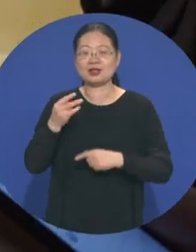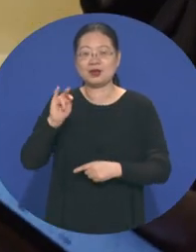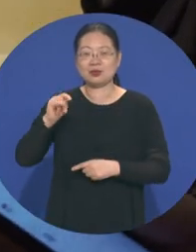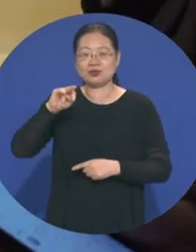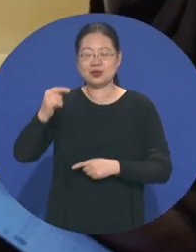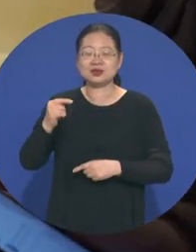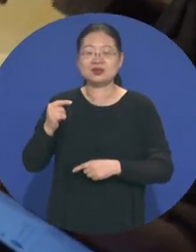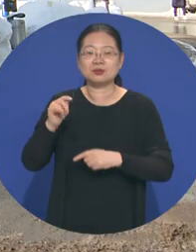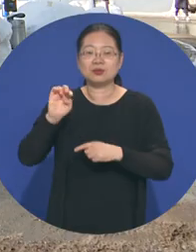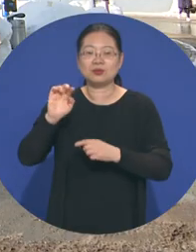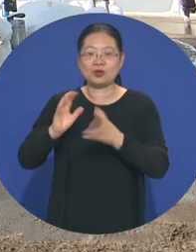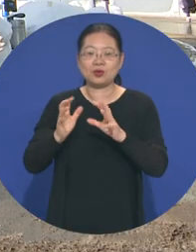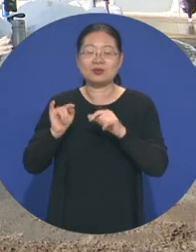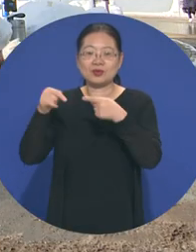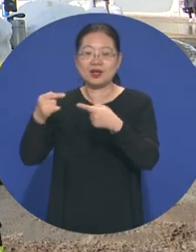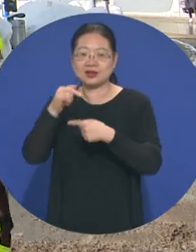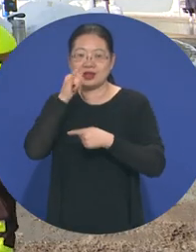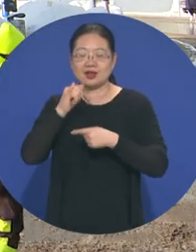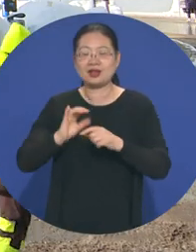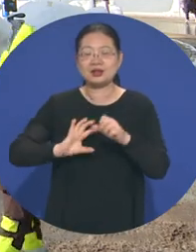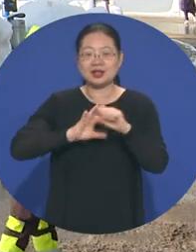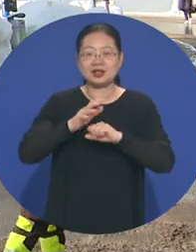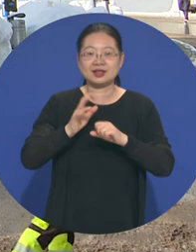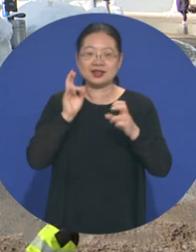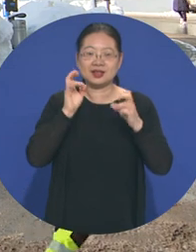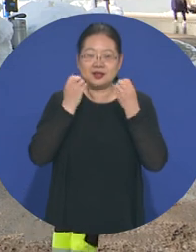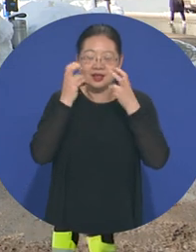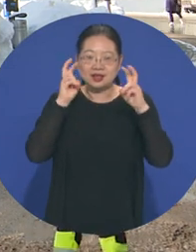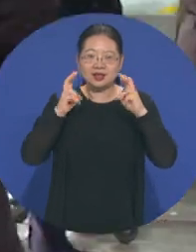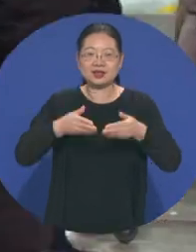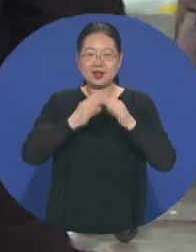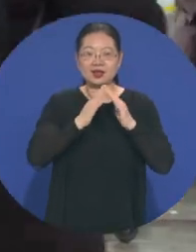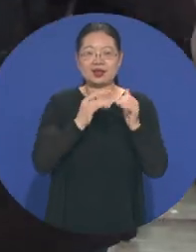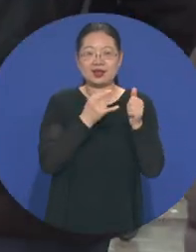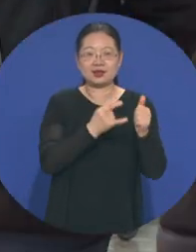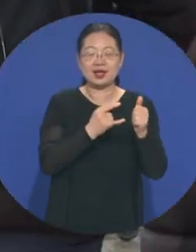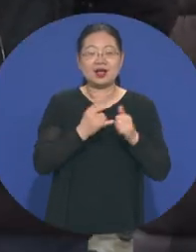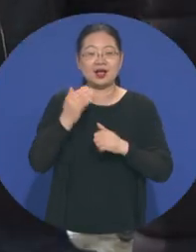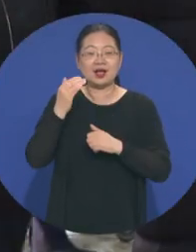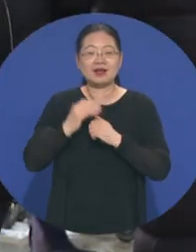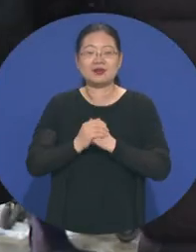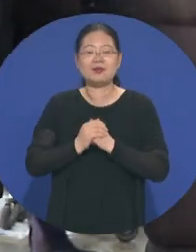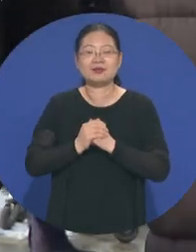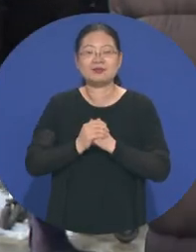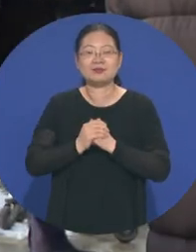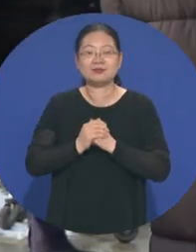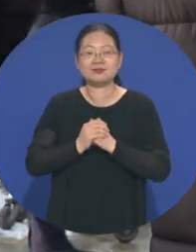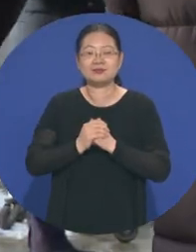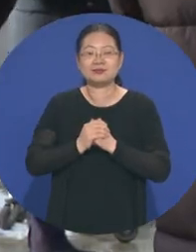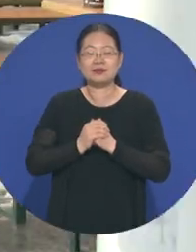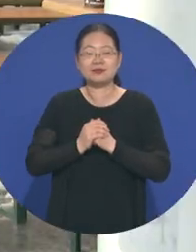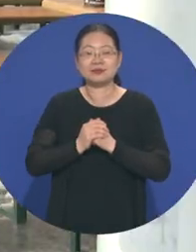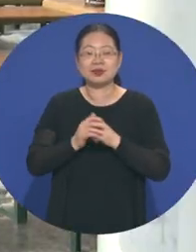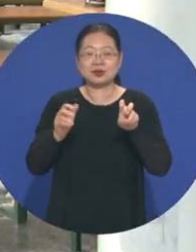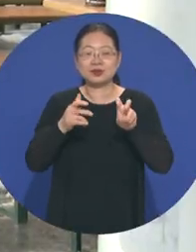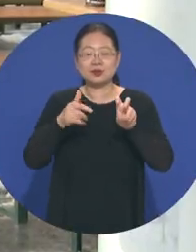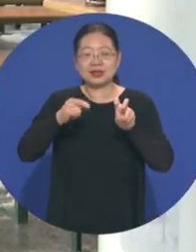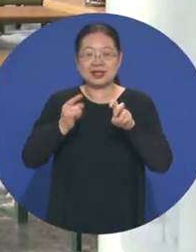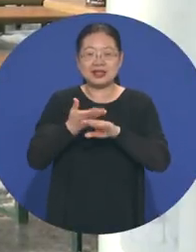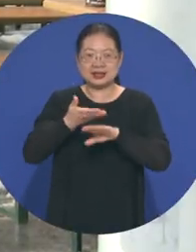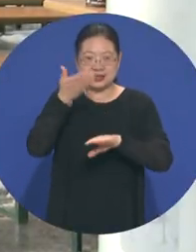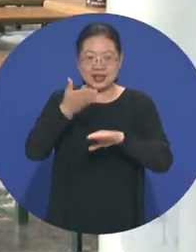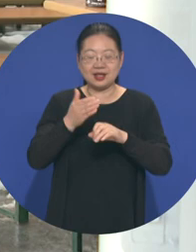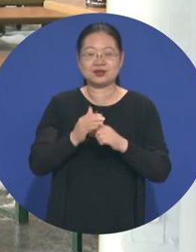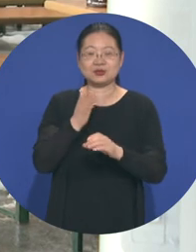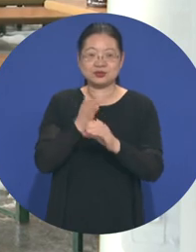포럼으로 이어졌습니다. 이곳에서 세계적인 스타트업들에게 판교 테크노밸리를 중심으로 20개 이상 지역 거점에 조성하는